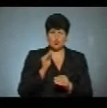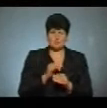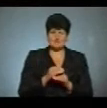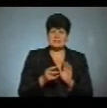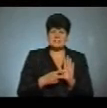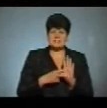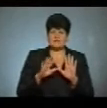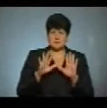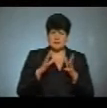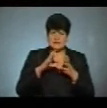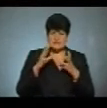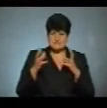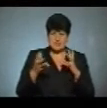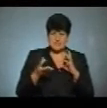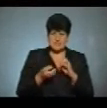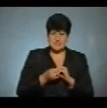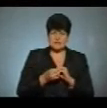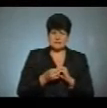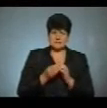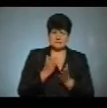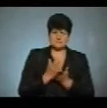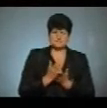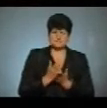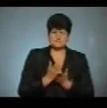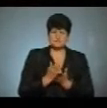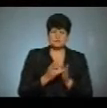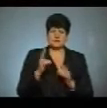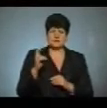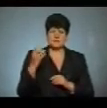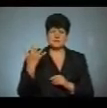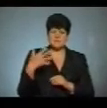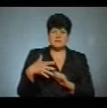7 випадків, і загальна кількість постраждалих складає